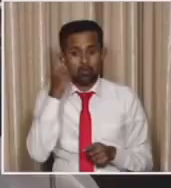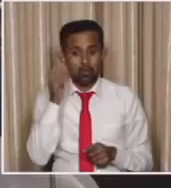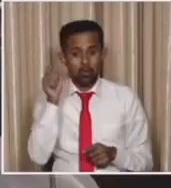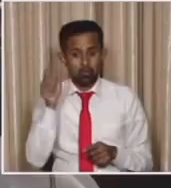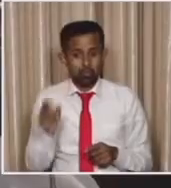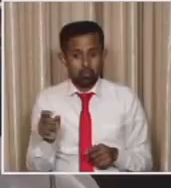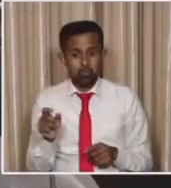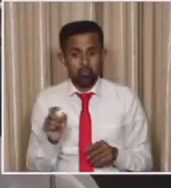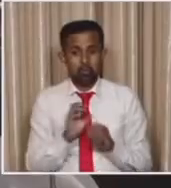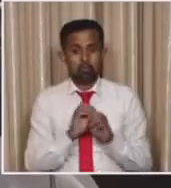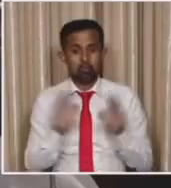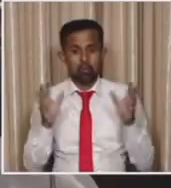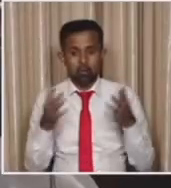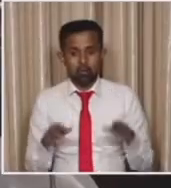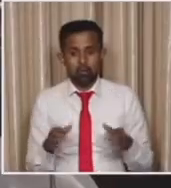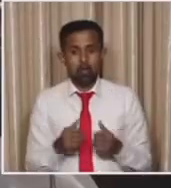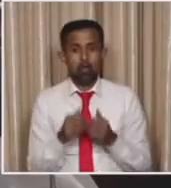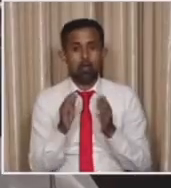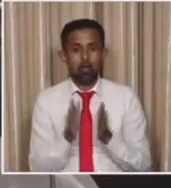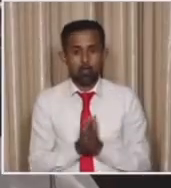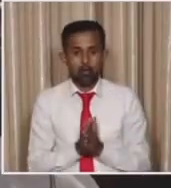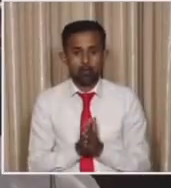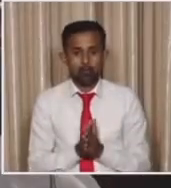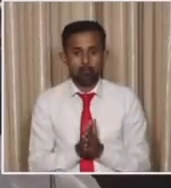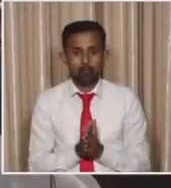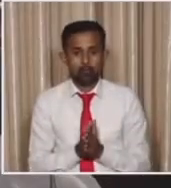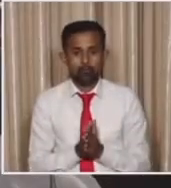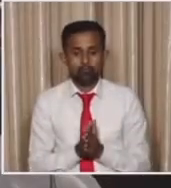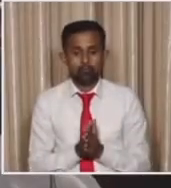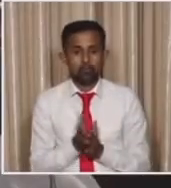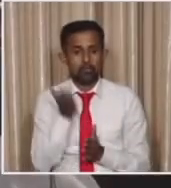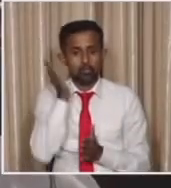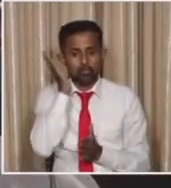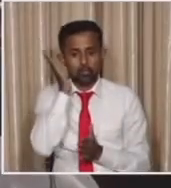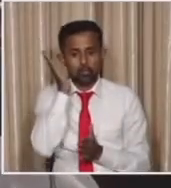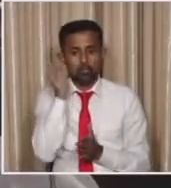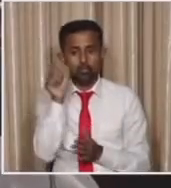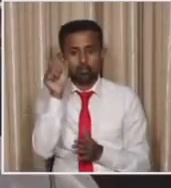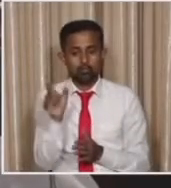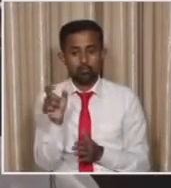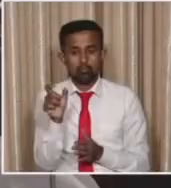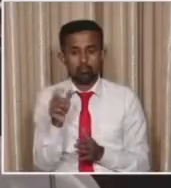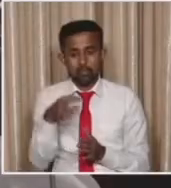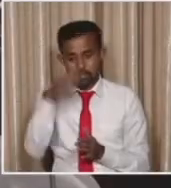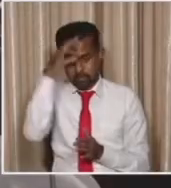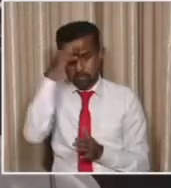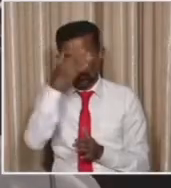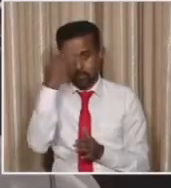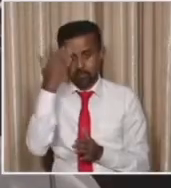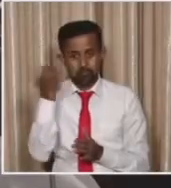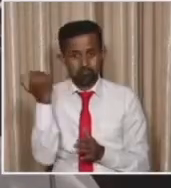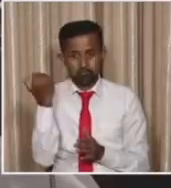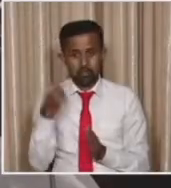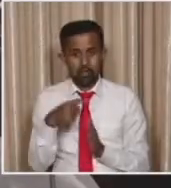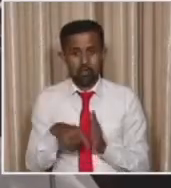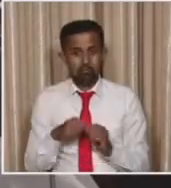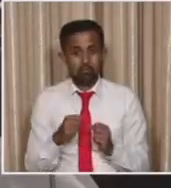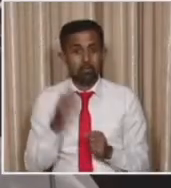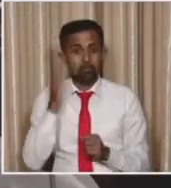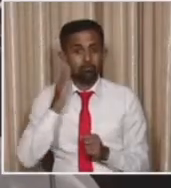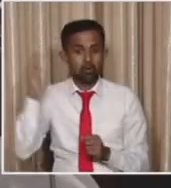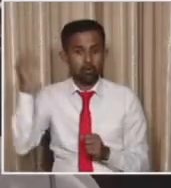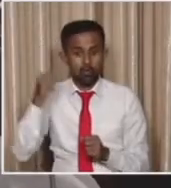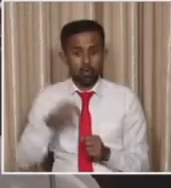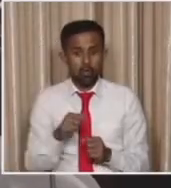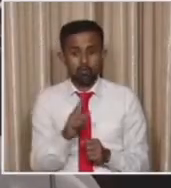මේ පිළිබඳ පළ කරලා තියෙනවා. ඒ සියලුම ඉංග්‍රීසි ජාතිකයන් සහ සිංහල හෝ දෙමළ නොවන දේශීය නොවන විදේශිකයන් විසින්